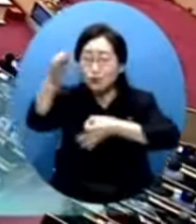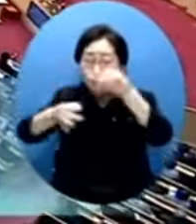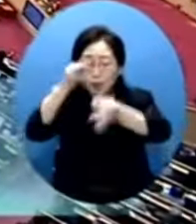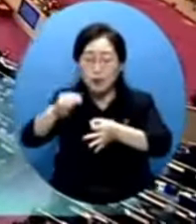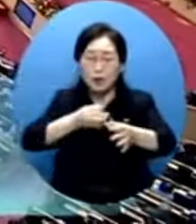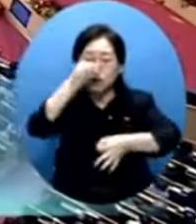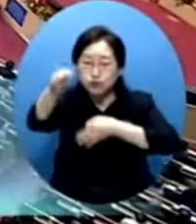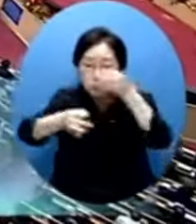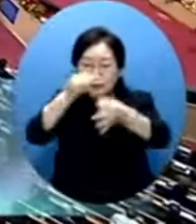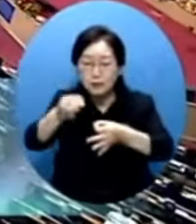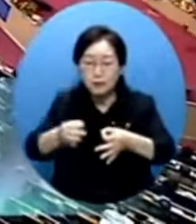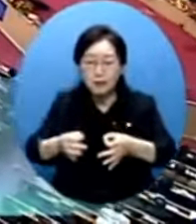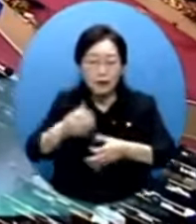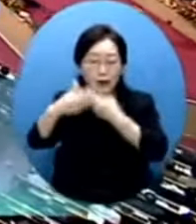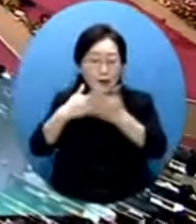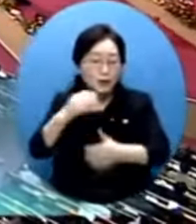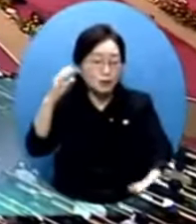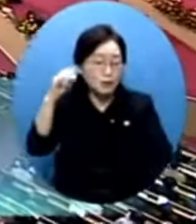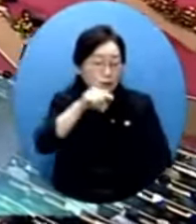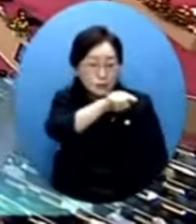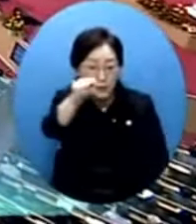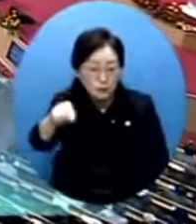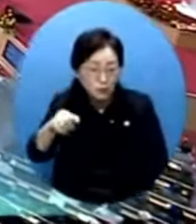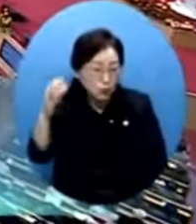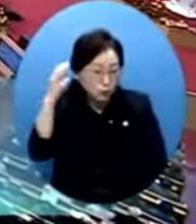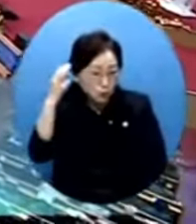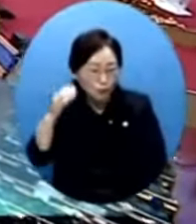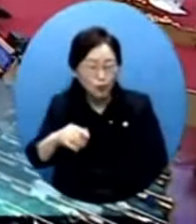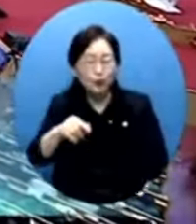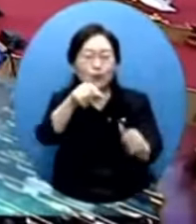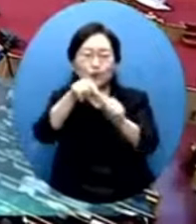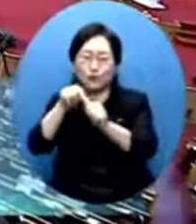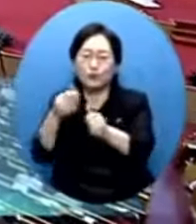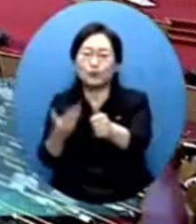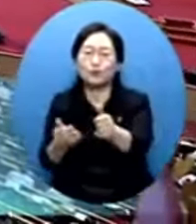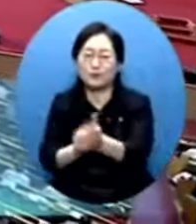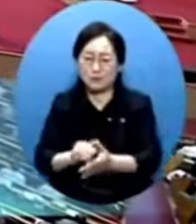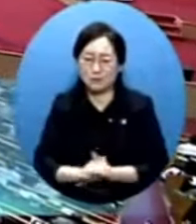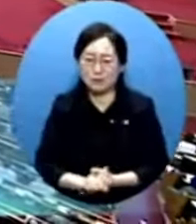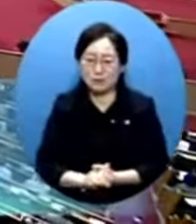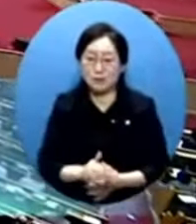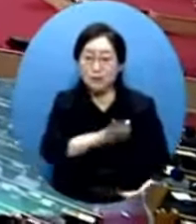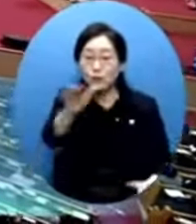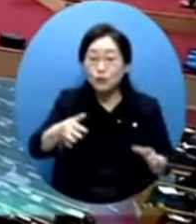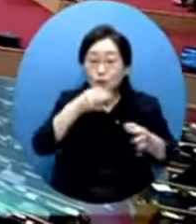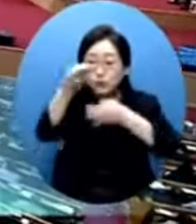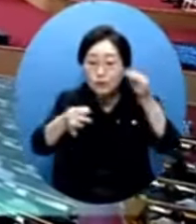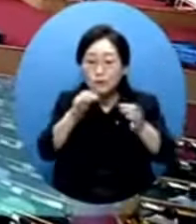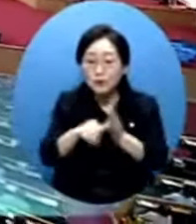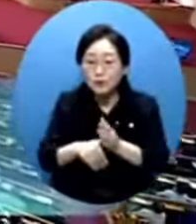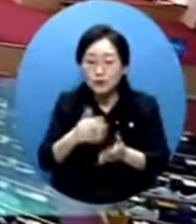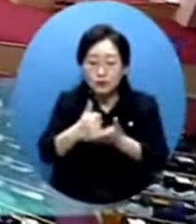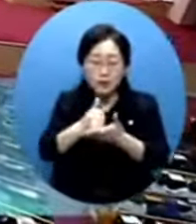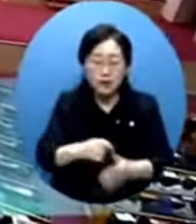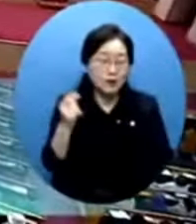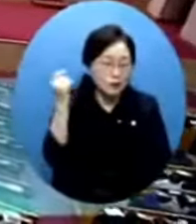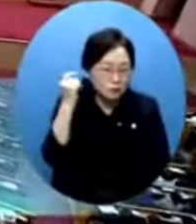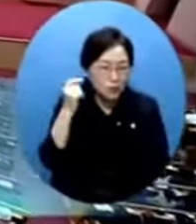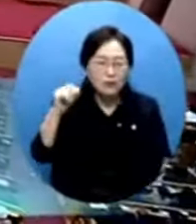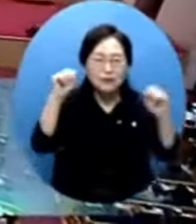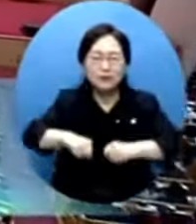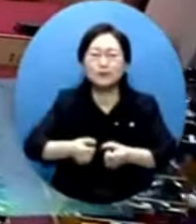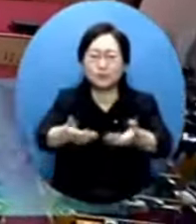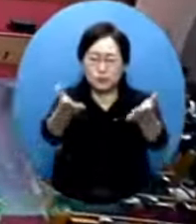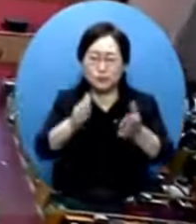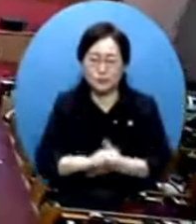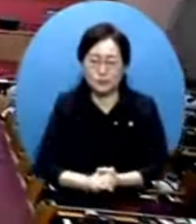부르짖으매 그가 그들의 고통에서 그들을 구원하시되 우리가 부르짖을 때 주님께서 들으시고 응답해 주시는